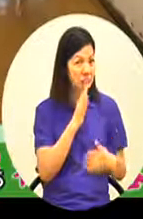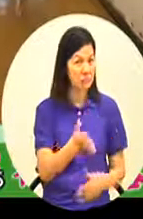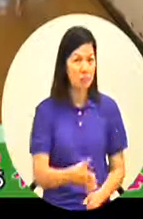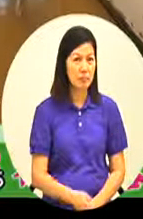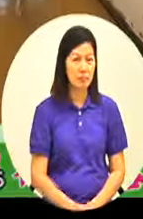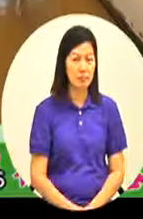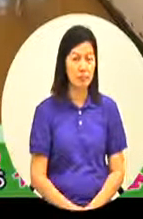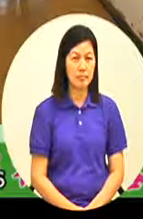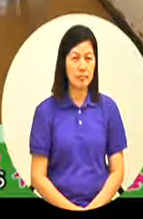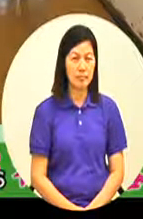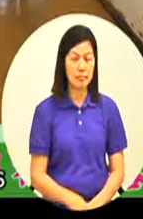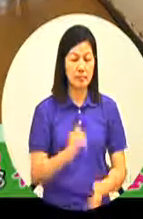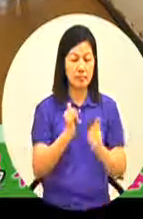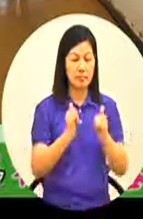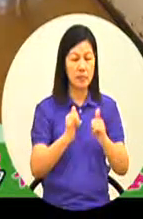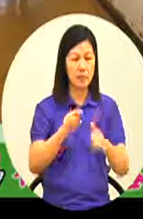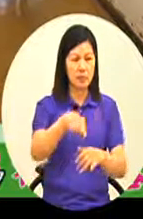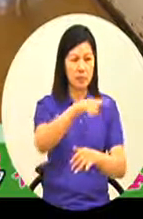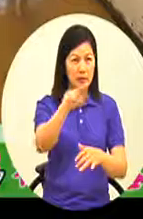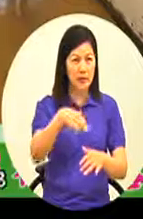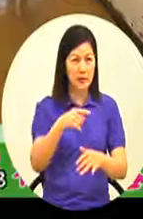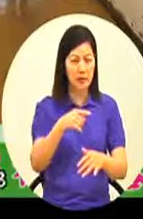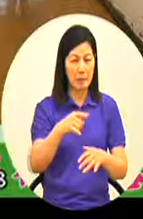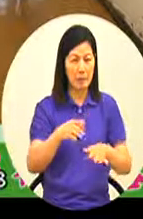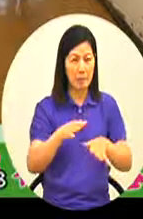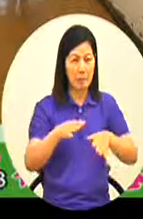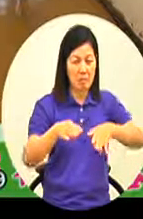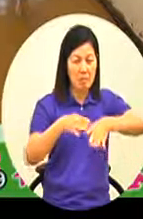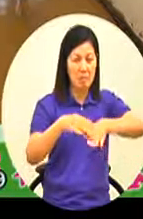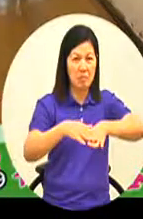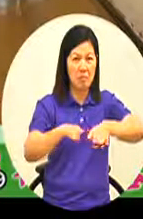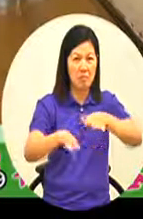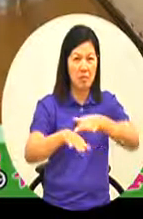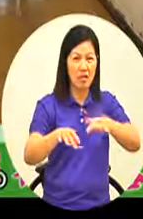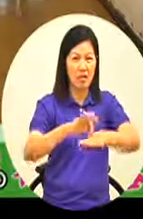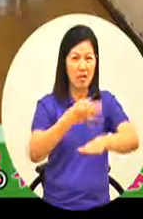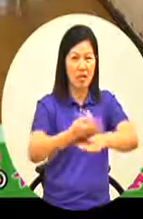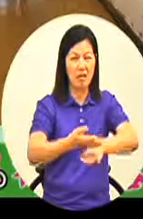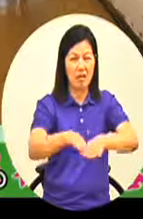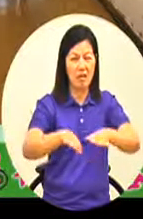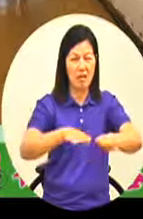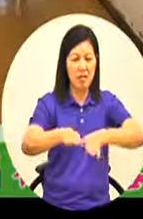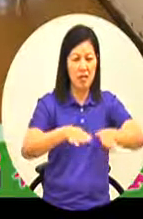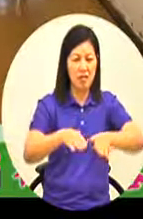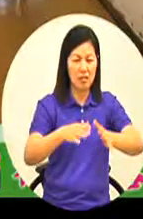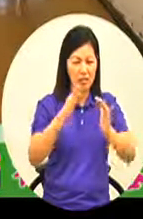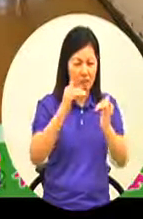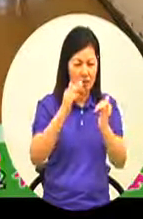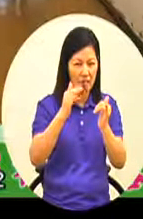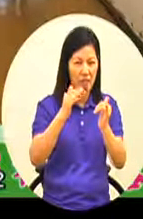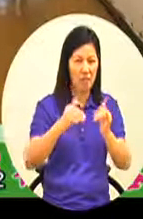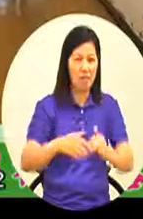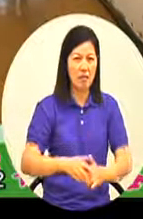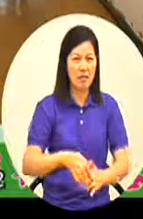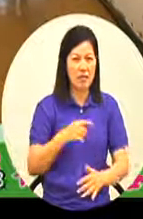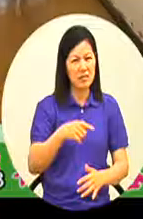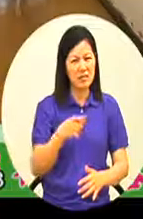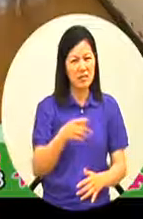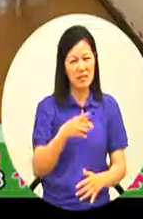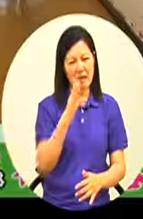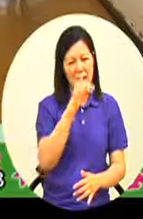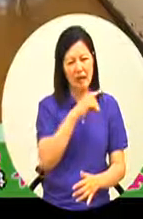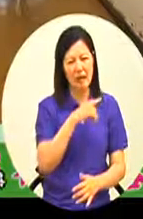而且我们的民众打着赤脚参加公祭、参加奠礼，是毋是非常的狼